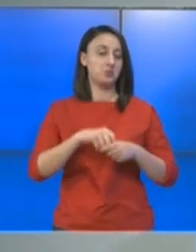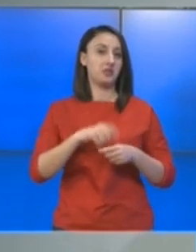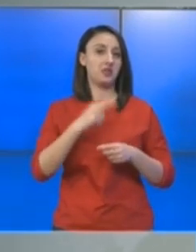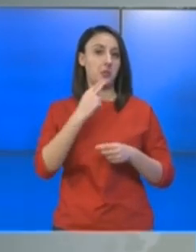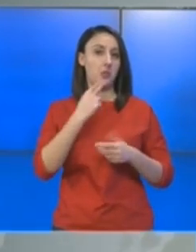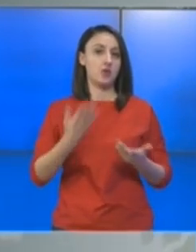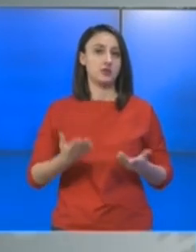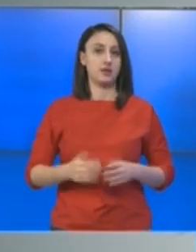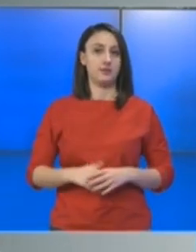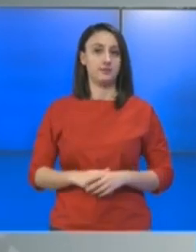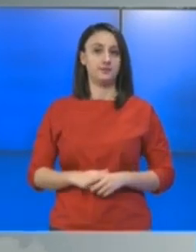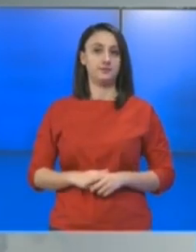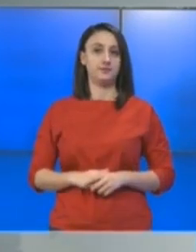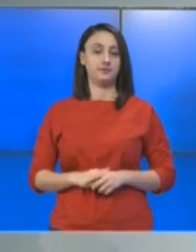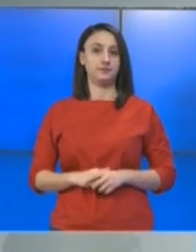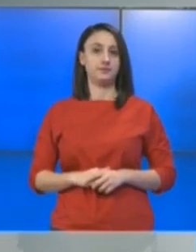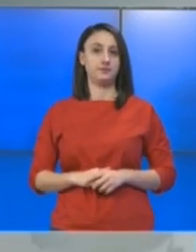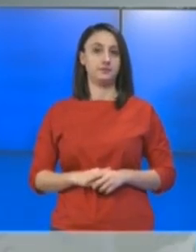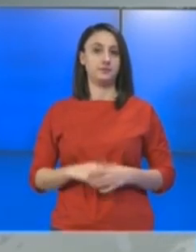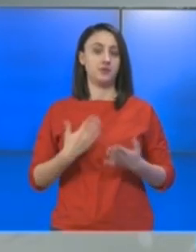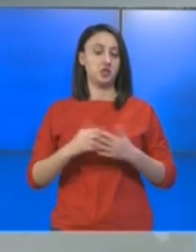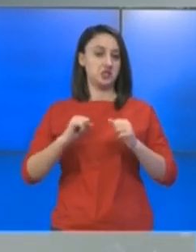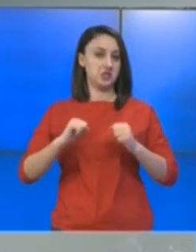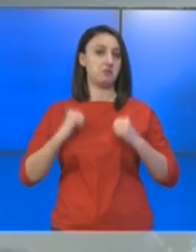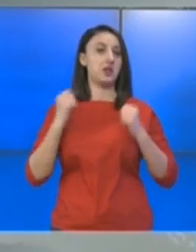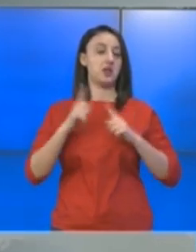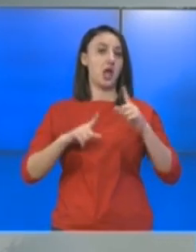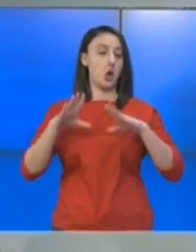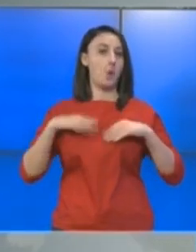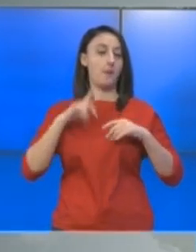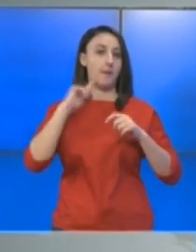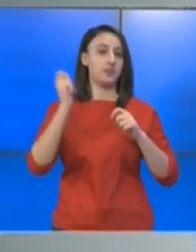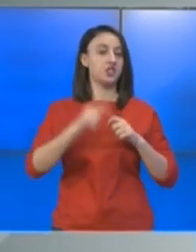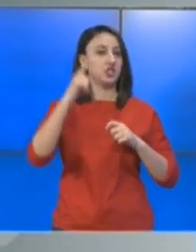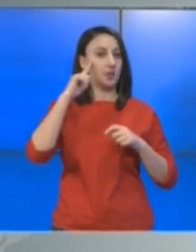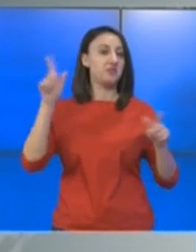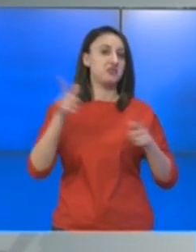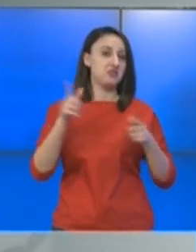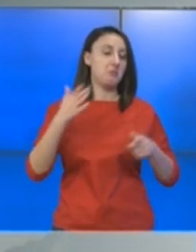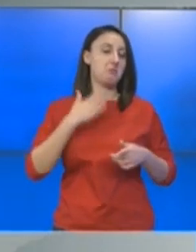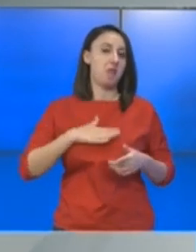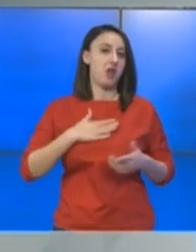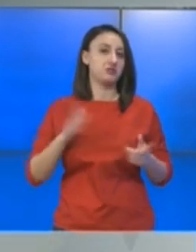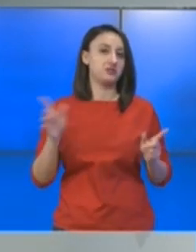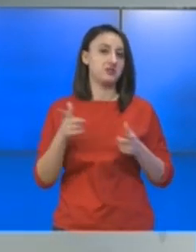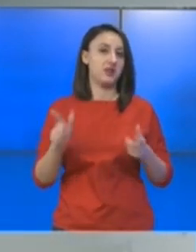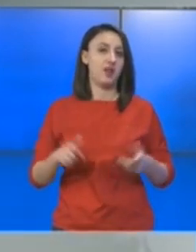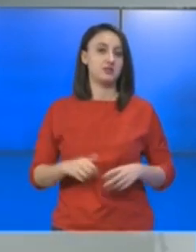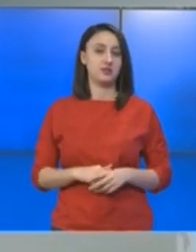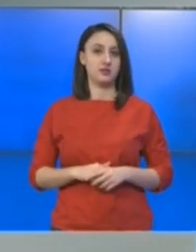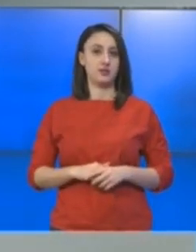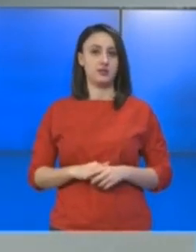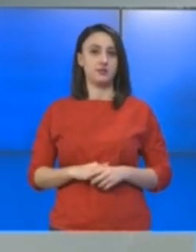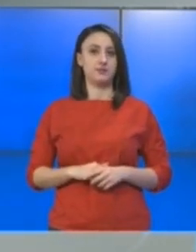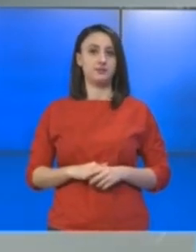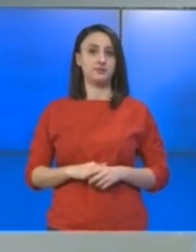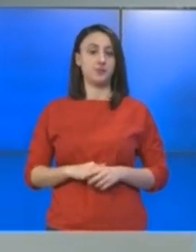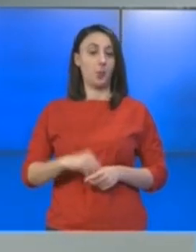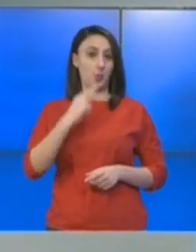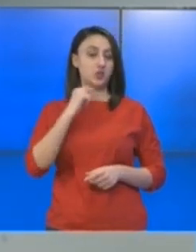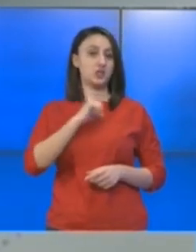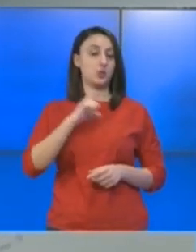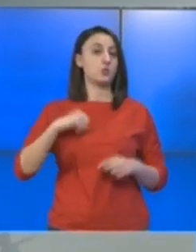polițiștilor cu de acolo moment dat ne distrăm quality și Olteni sau